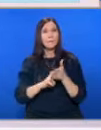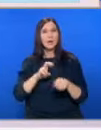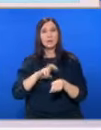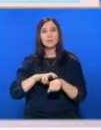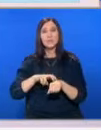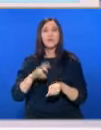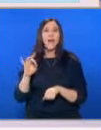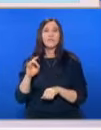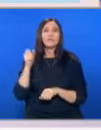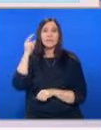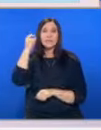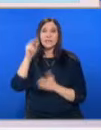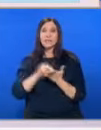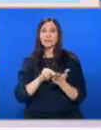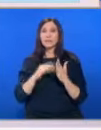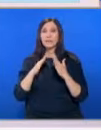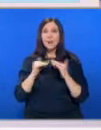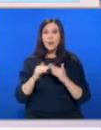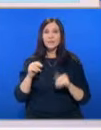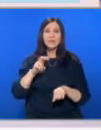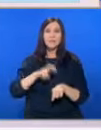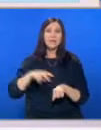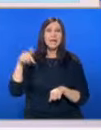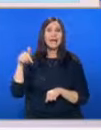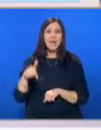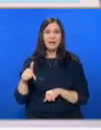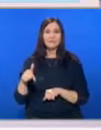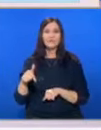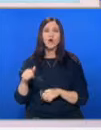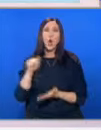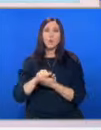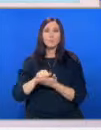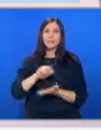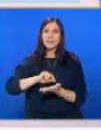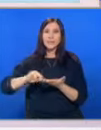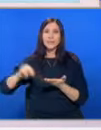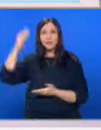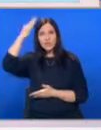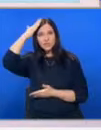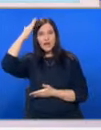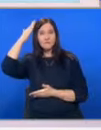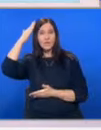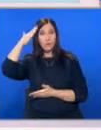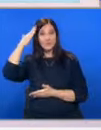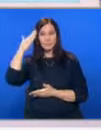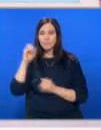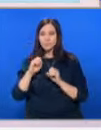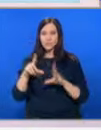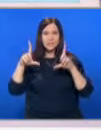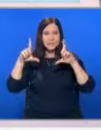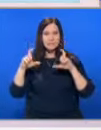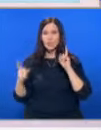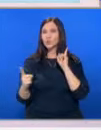Радев и с председателя на Сметната палата Димитър Главчев. От прессекретарията на държавния глава пуснаха само снимки